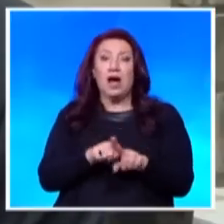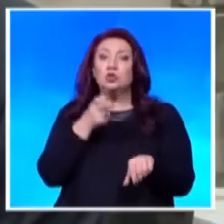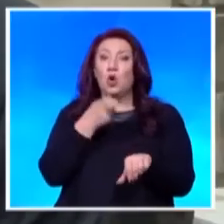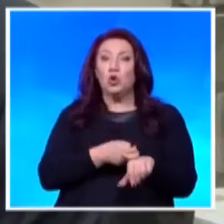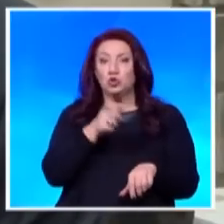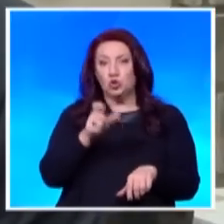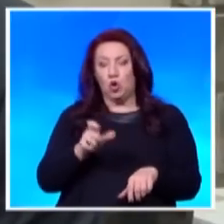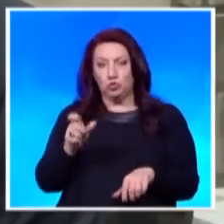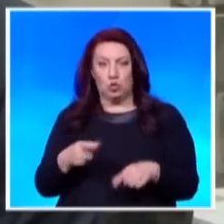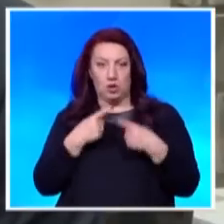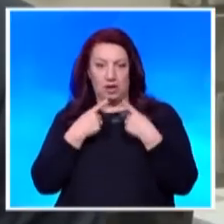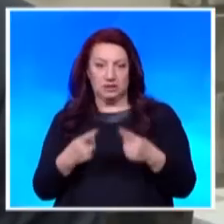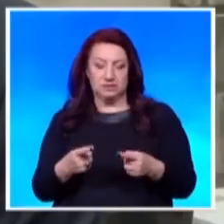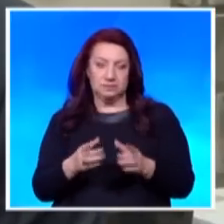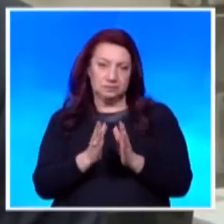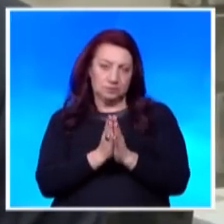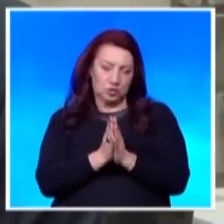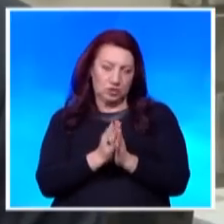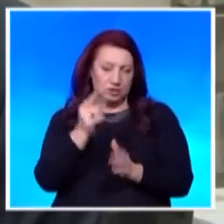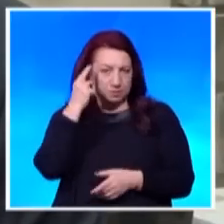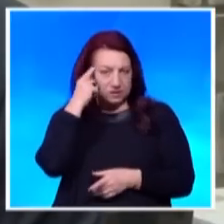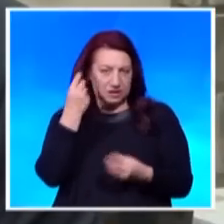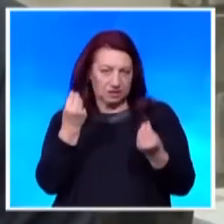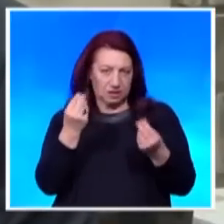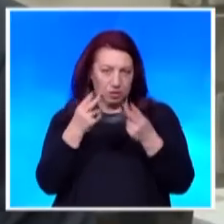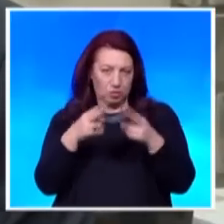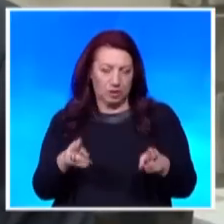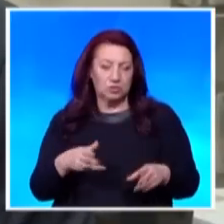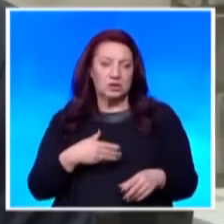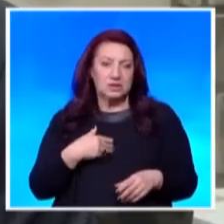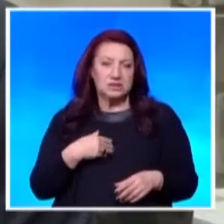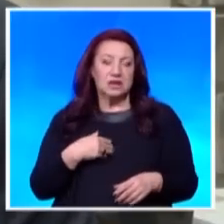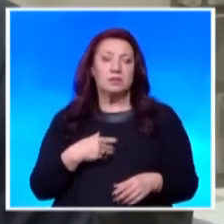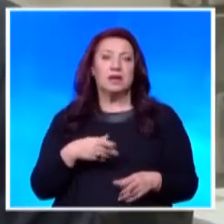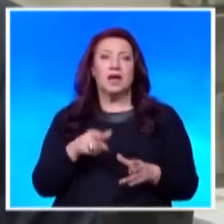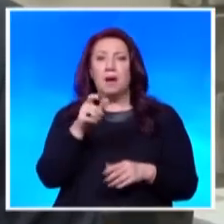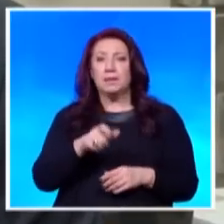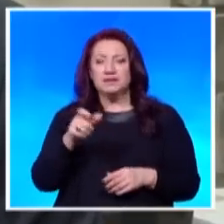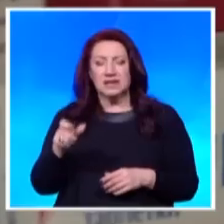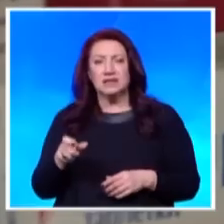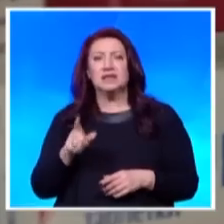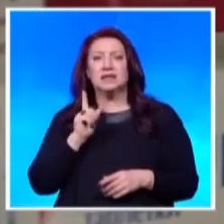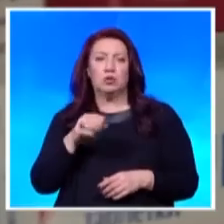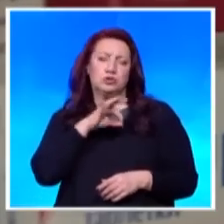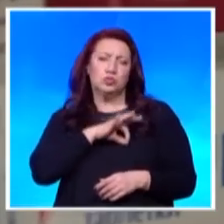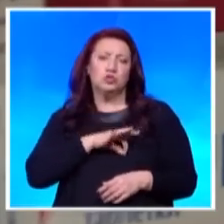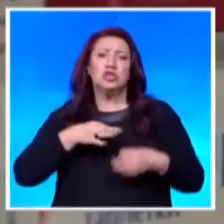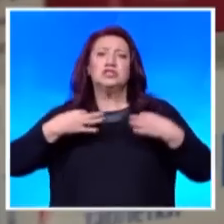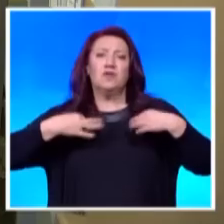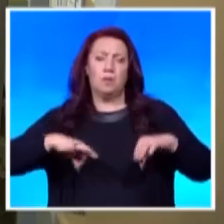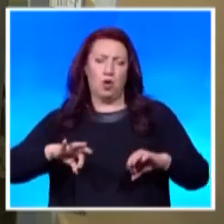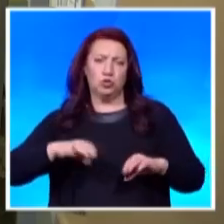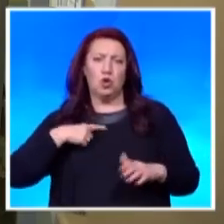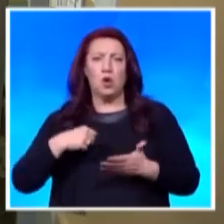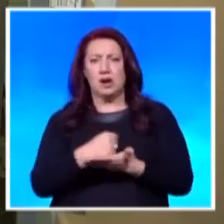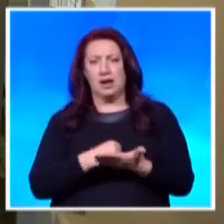Апелираме за здрав разум и искаме пациентите от 1 април да могат да получават свободно своята терапия в аптеката. По думите на Маринов, за момента